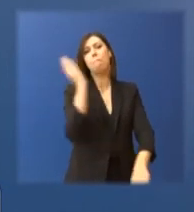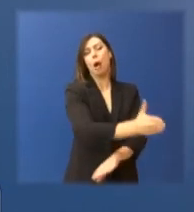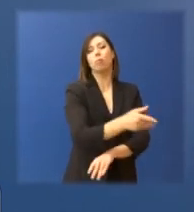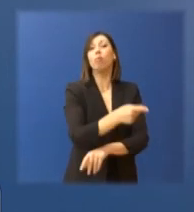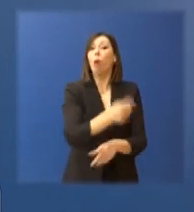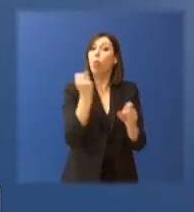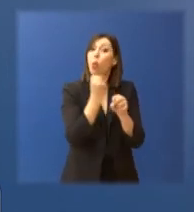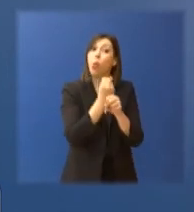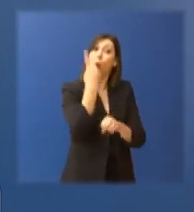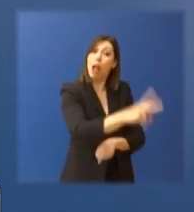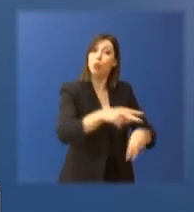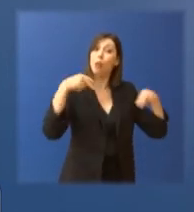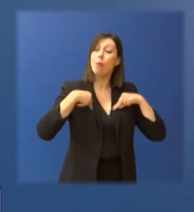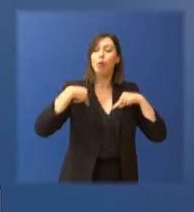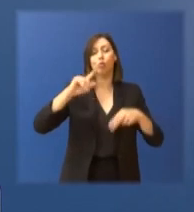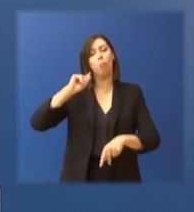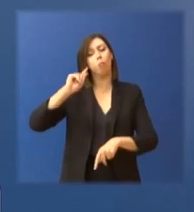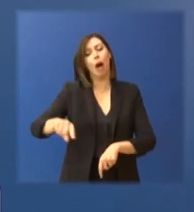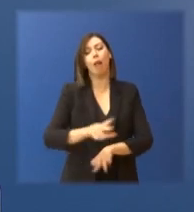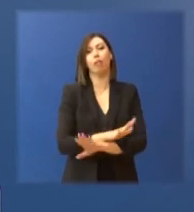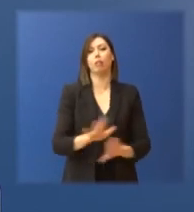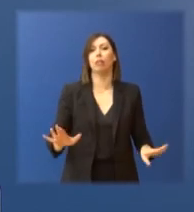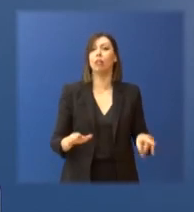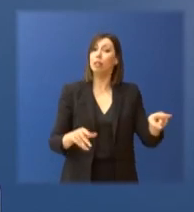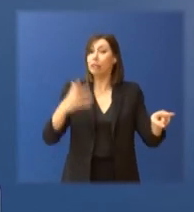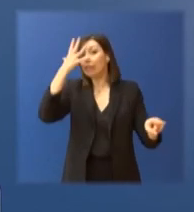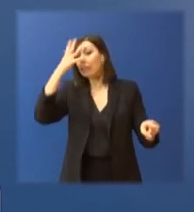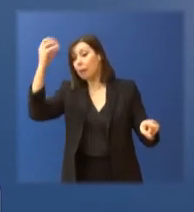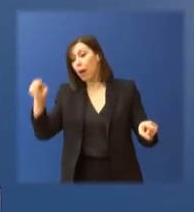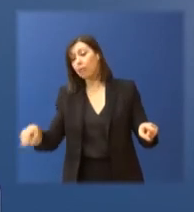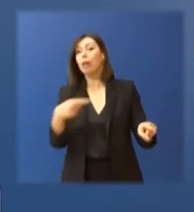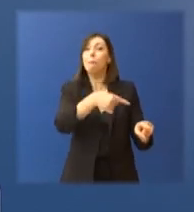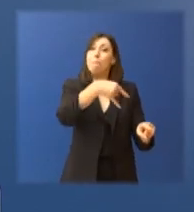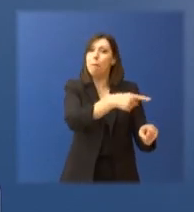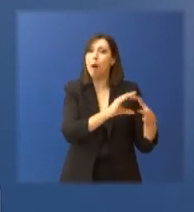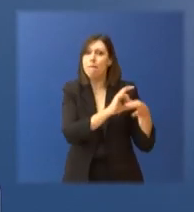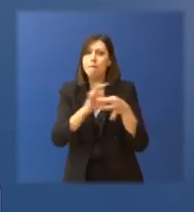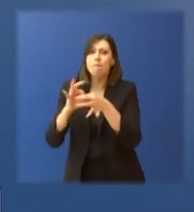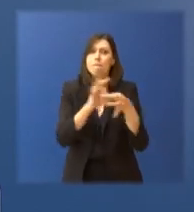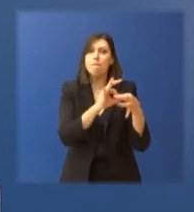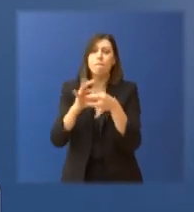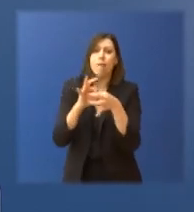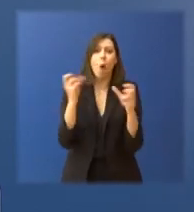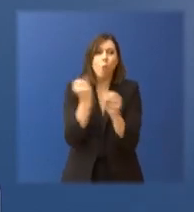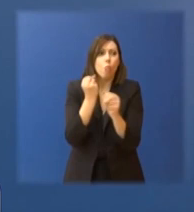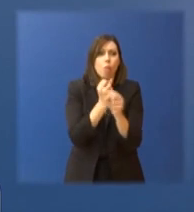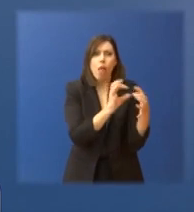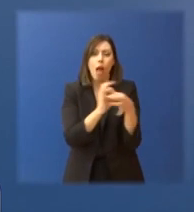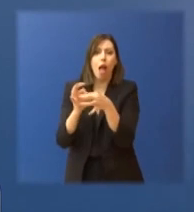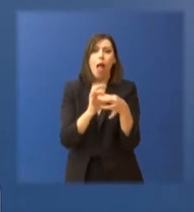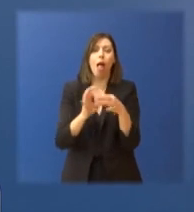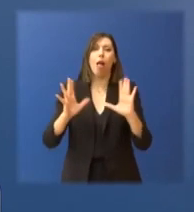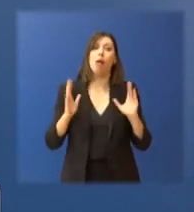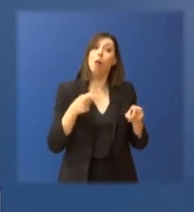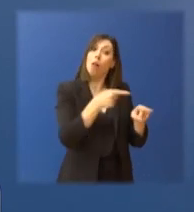Υπουργό κύριο Νίκο Παπά, τον παλιότερο και στενότερο συνεργάτη του κυρίου Τσίπρα. Η καταδίκη για παράβαση καθήκοντος συνιστά